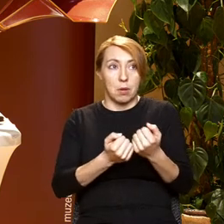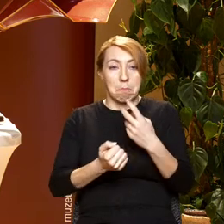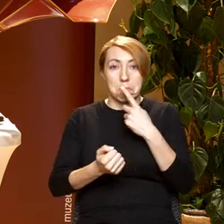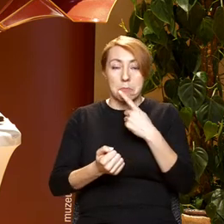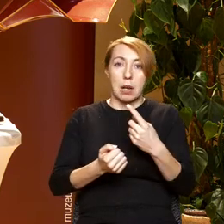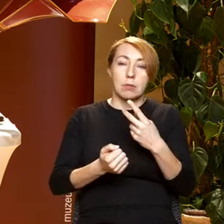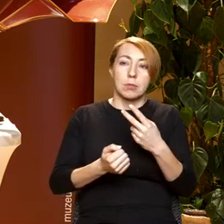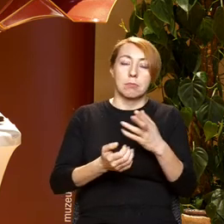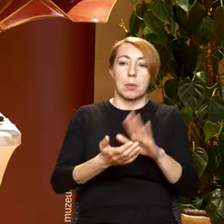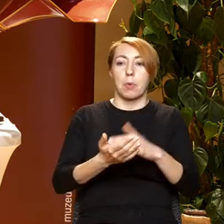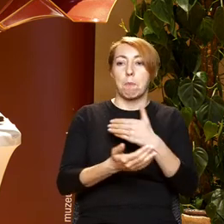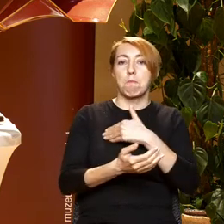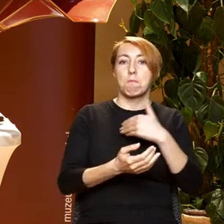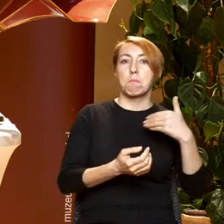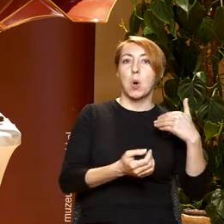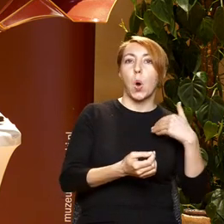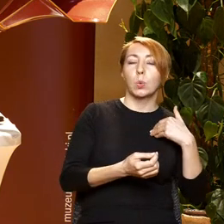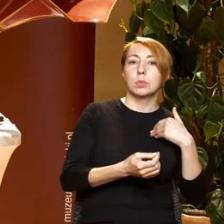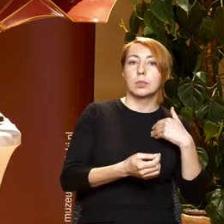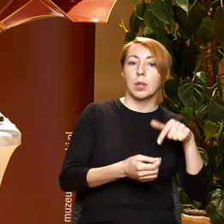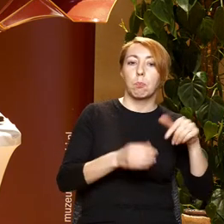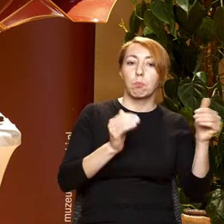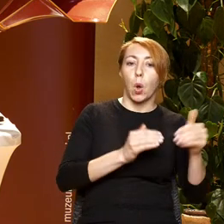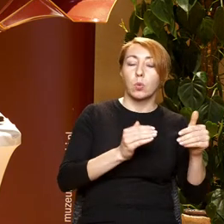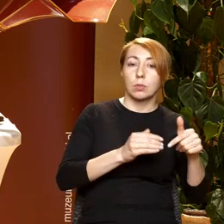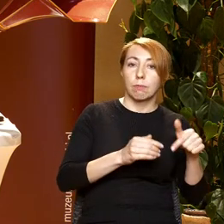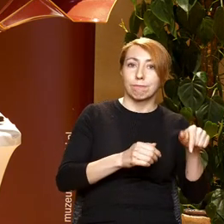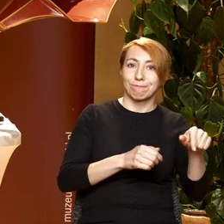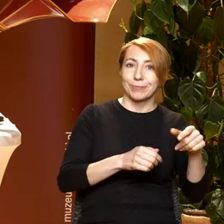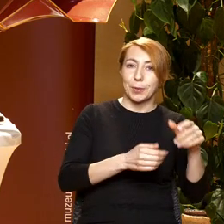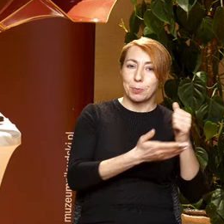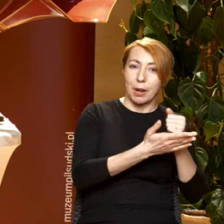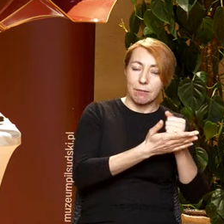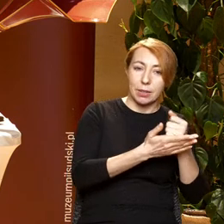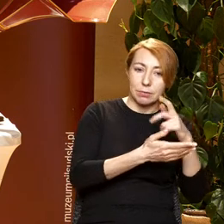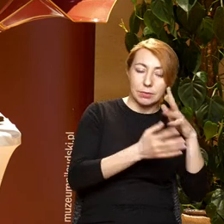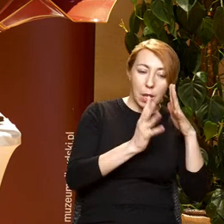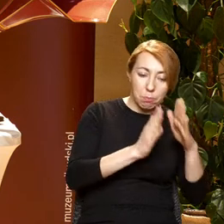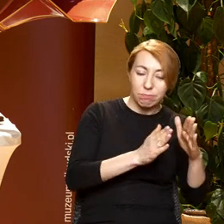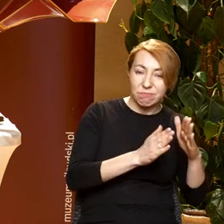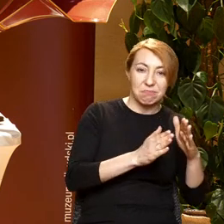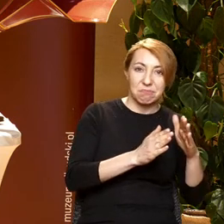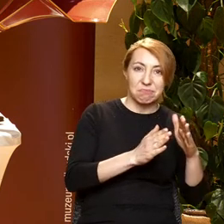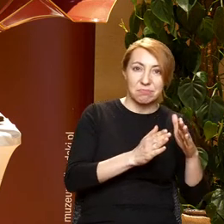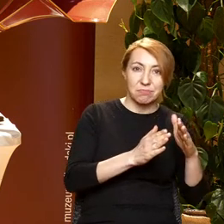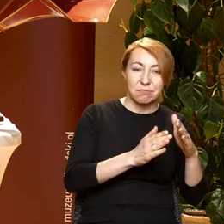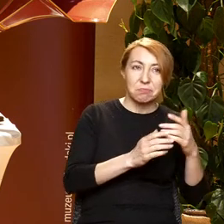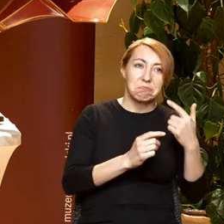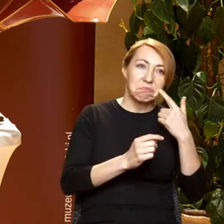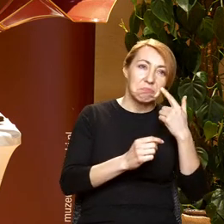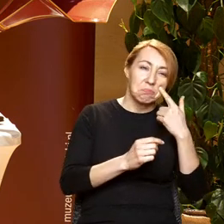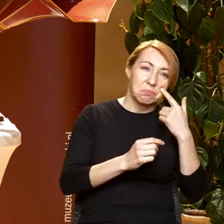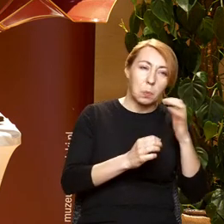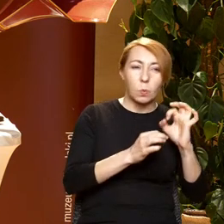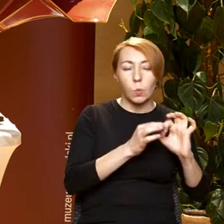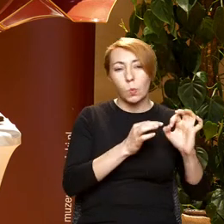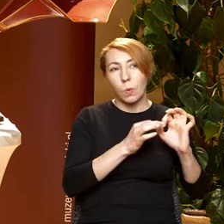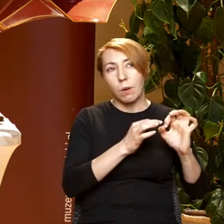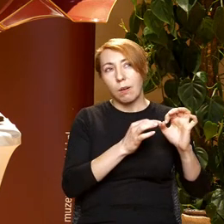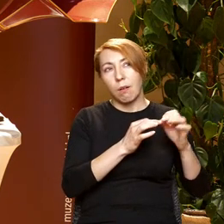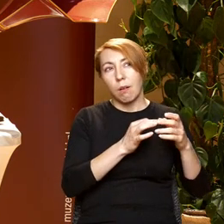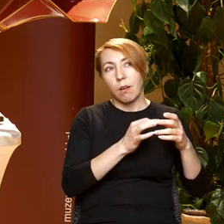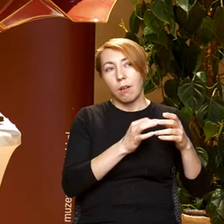chociażby polskich osiągnięć czy polskich możliwości w tym temacie, to szacuje się, że w